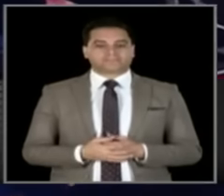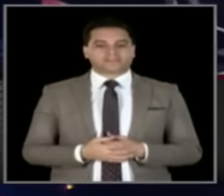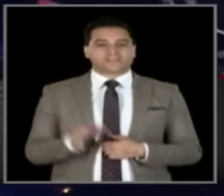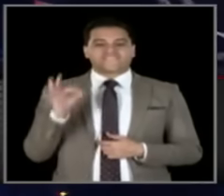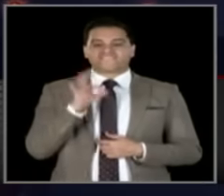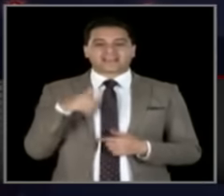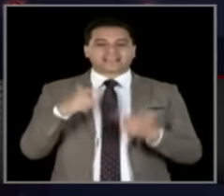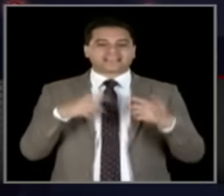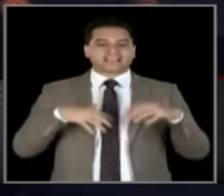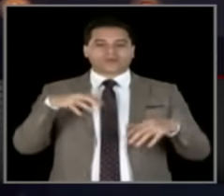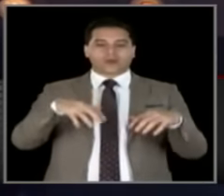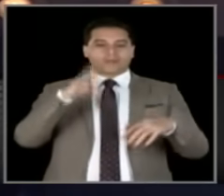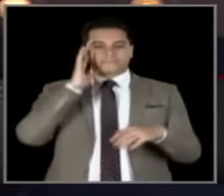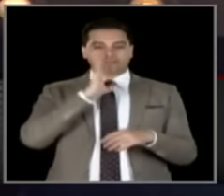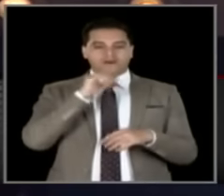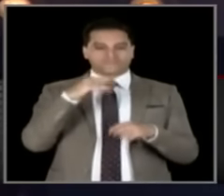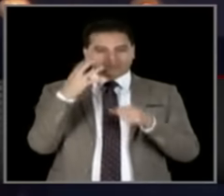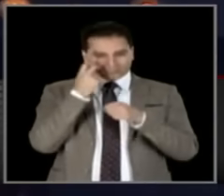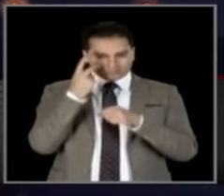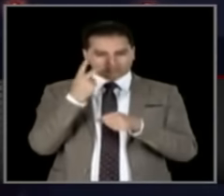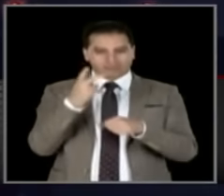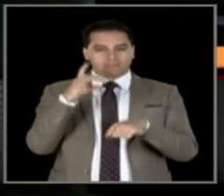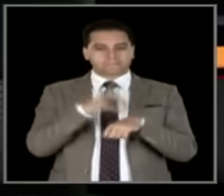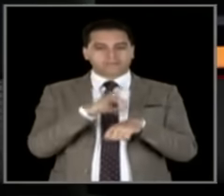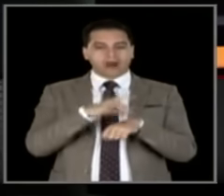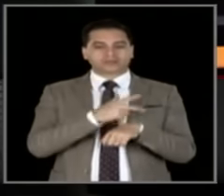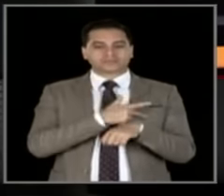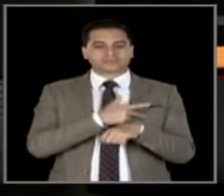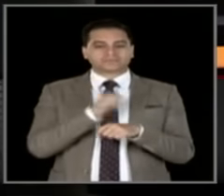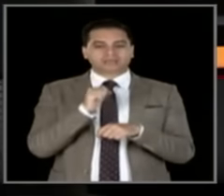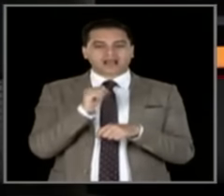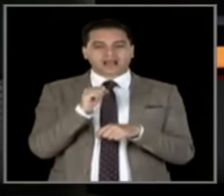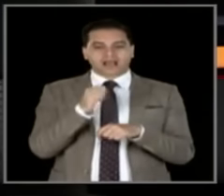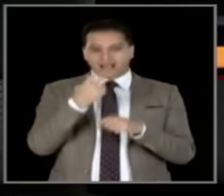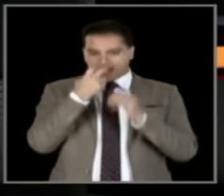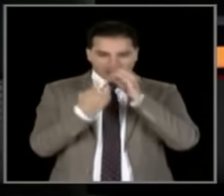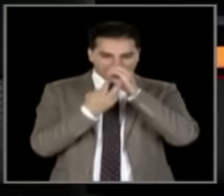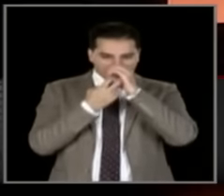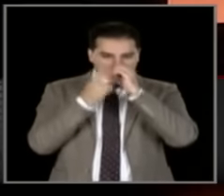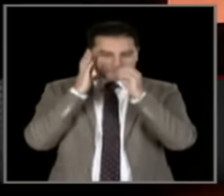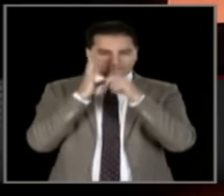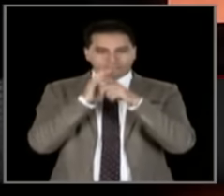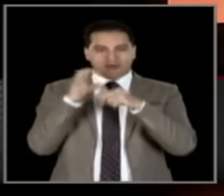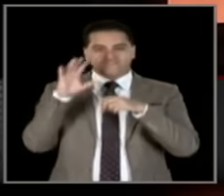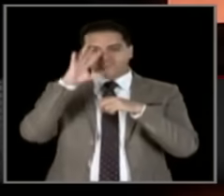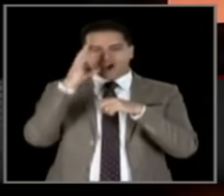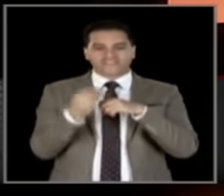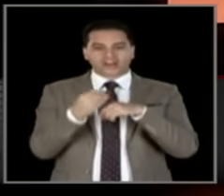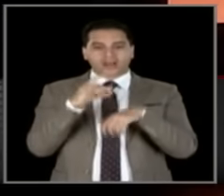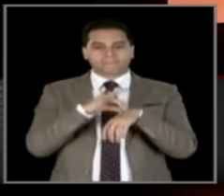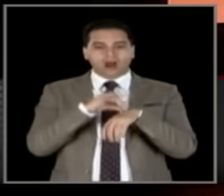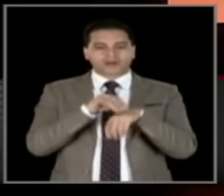في أي من دول حوض النيل تم اكتشاف المرض الفيروسي حمى الخنازير